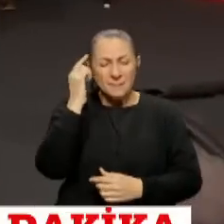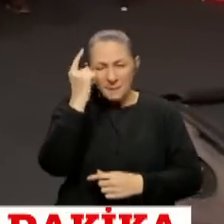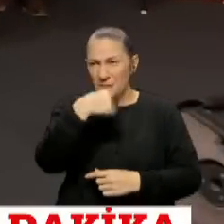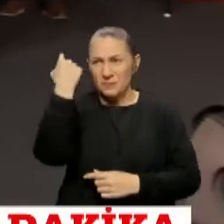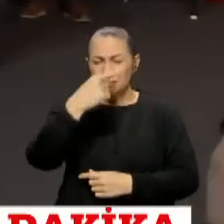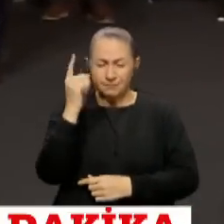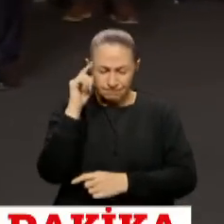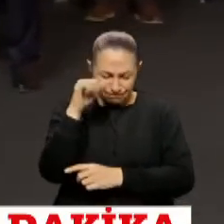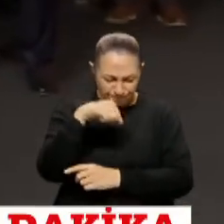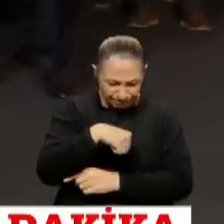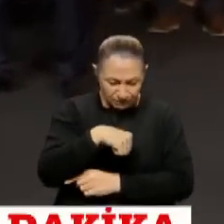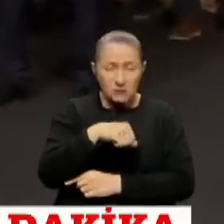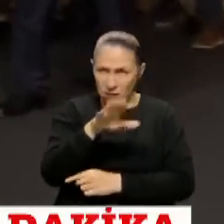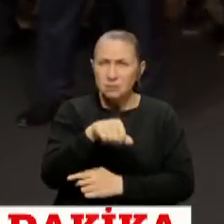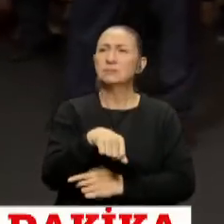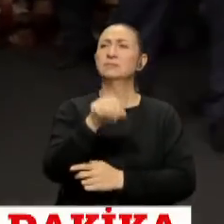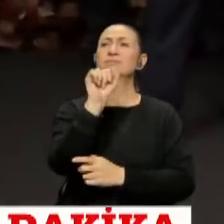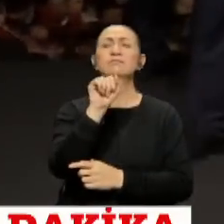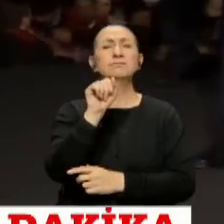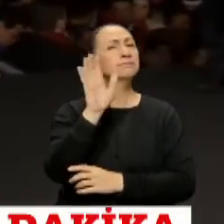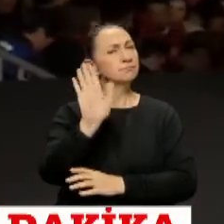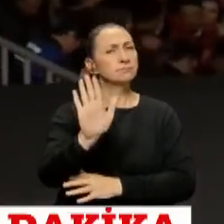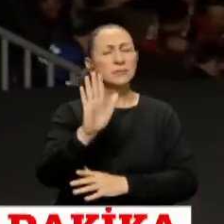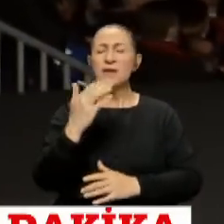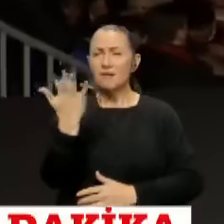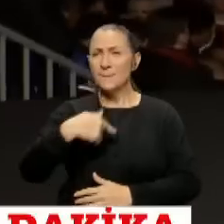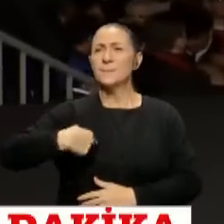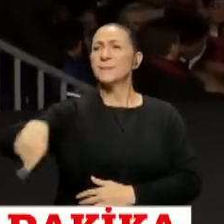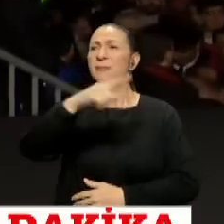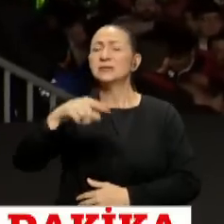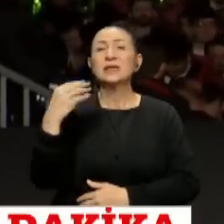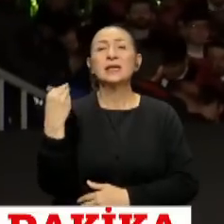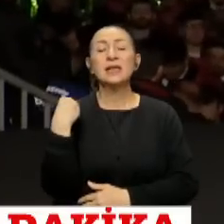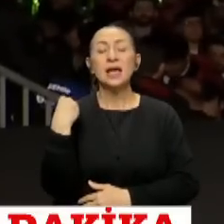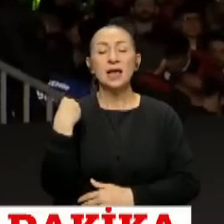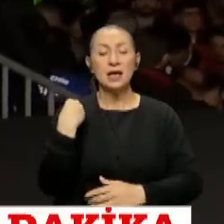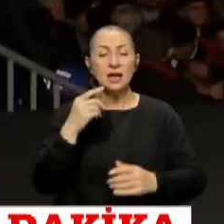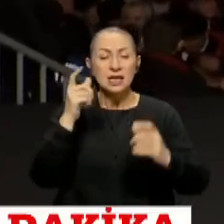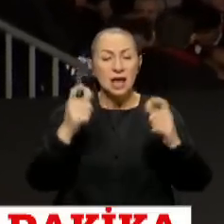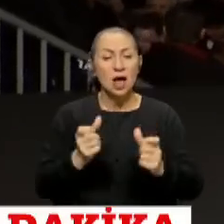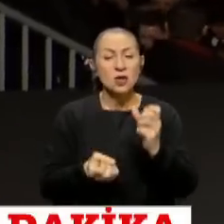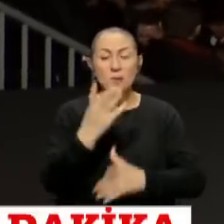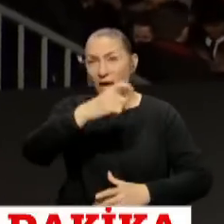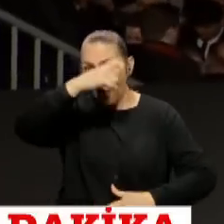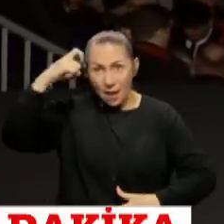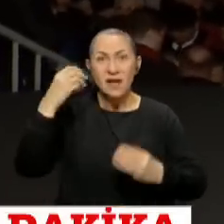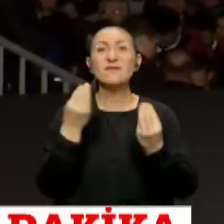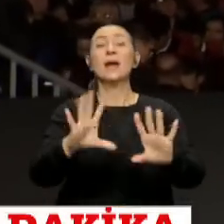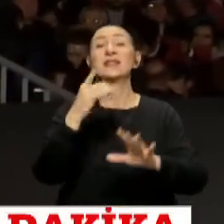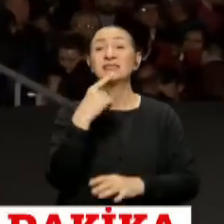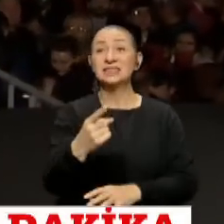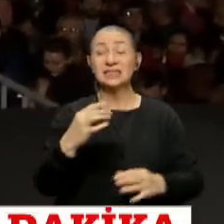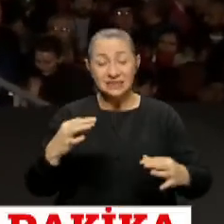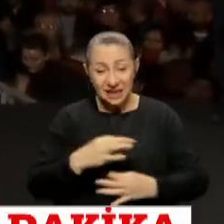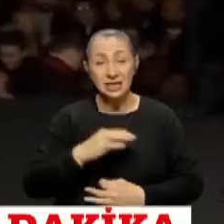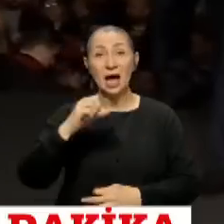eğildi. Kaldırsınlar kafalarını ve biz yeni vesayetler kurmak için emek vermedik desinler